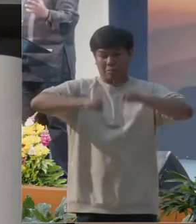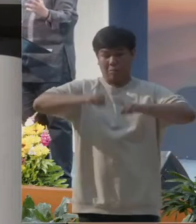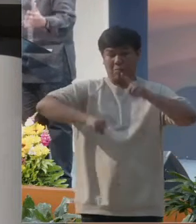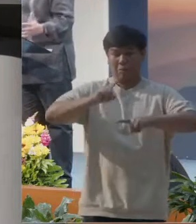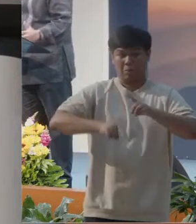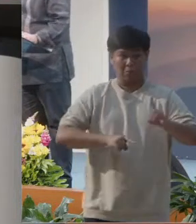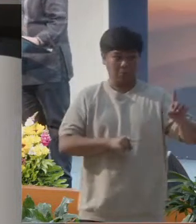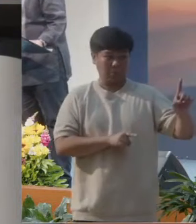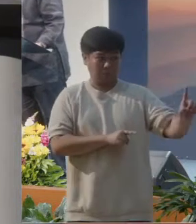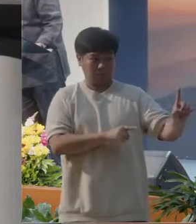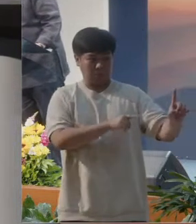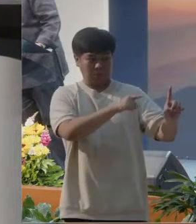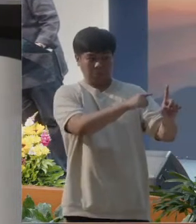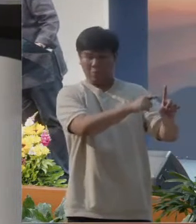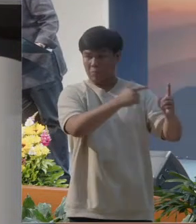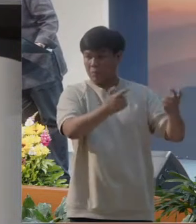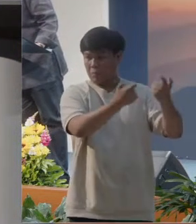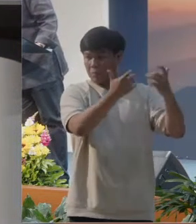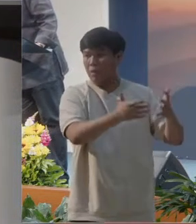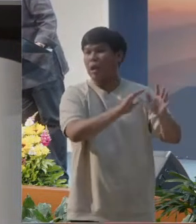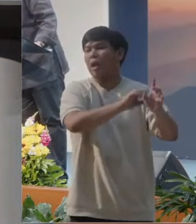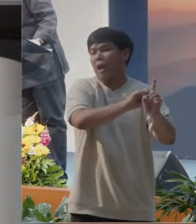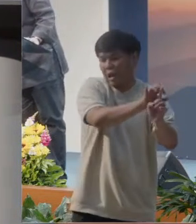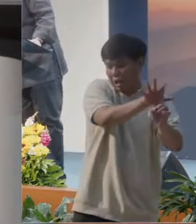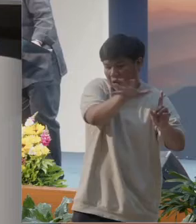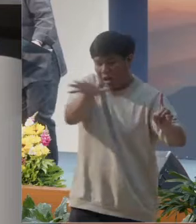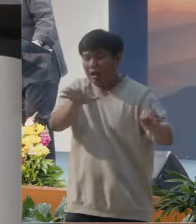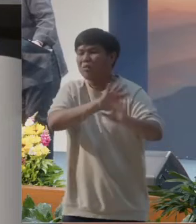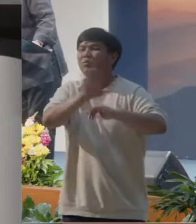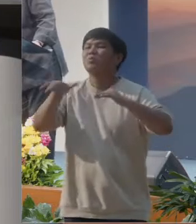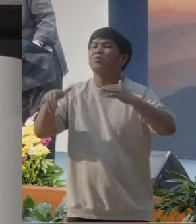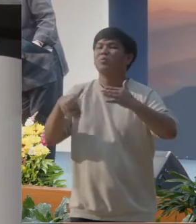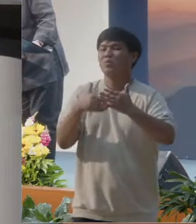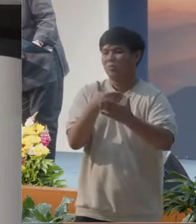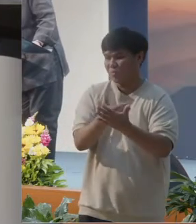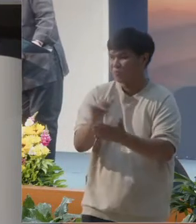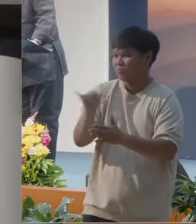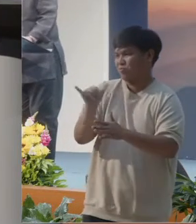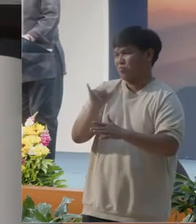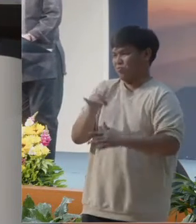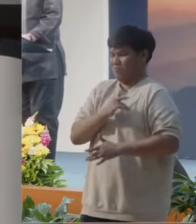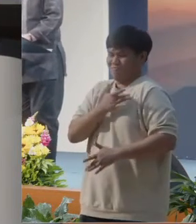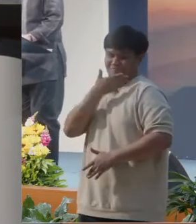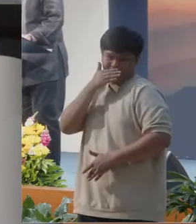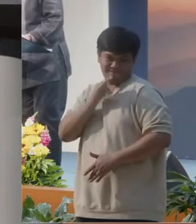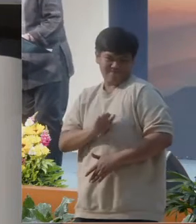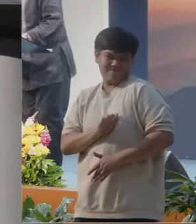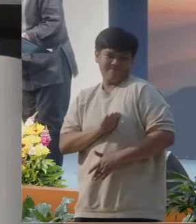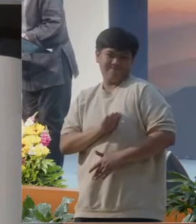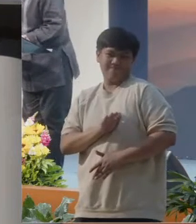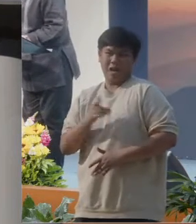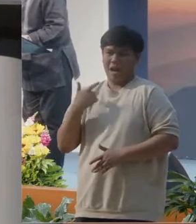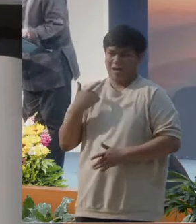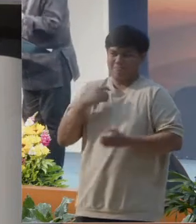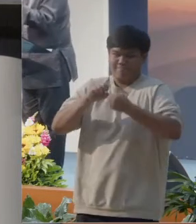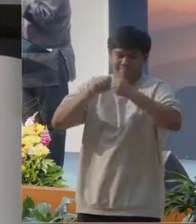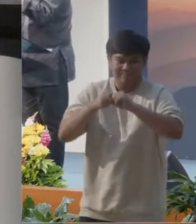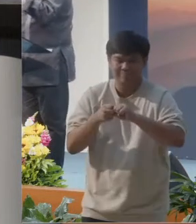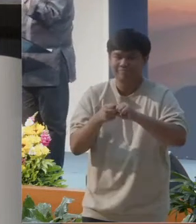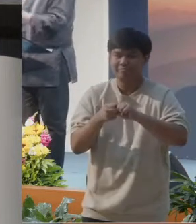kaibigan, lahat ay apektado. Ang kasalanan ni Akan ay nagdulot ng pagkatalo at pagkawala